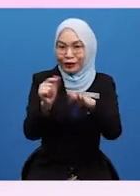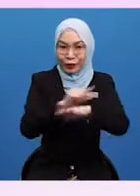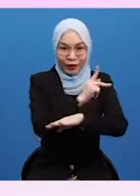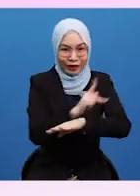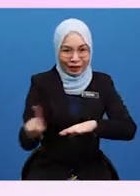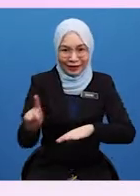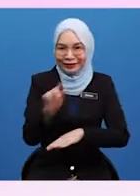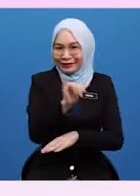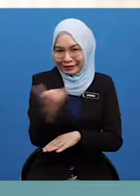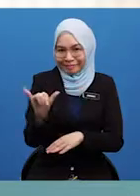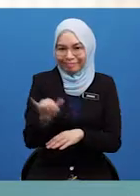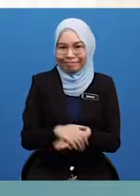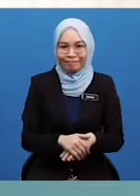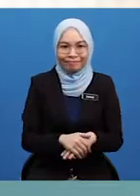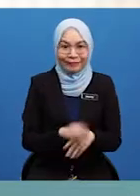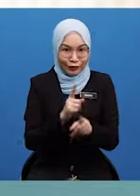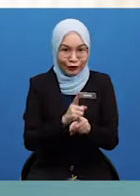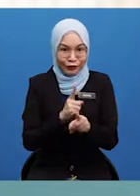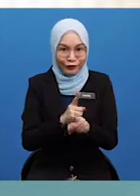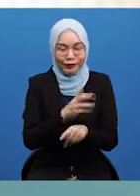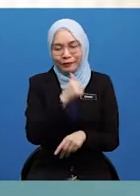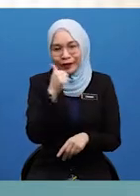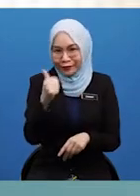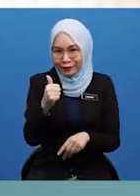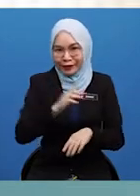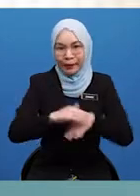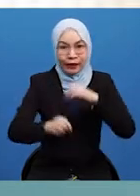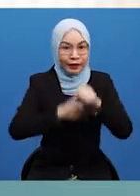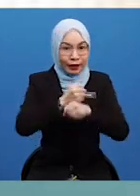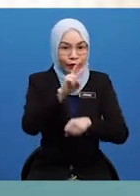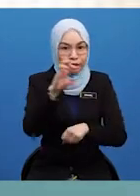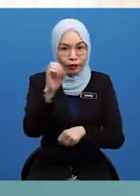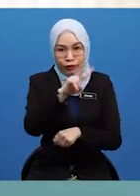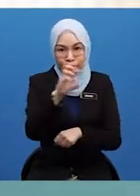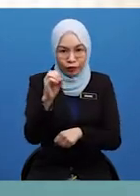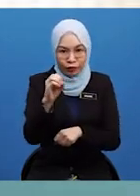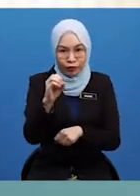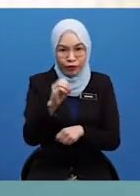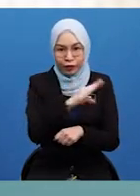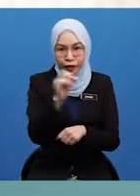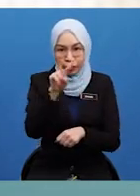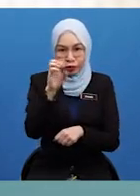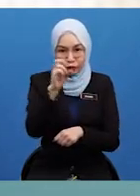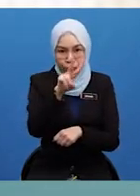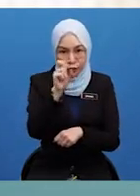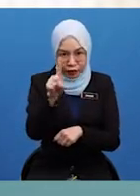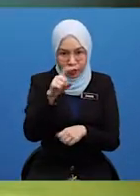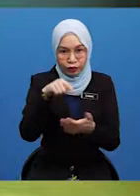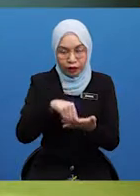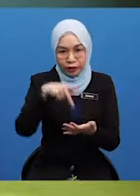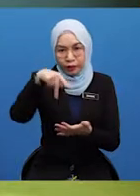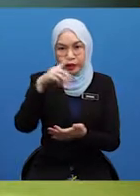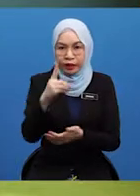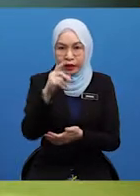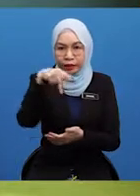memulai pada tahun 2020 ini vidi vici kita sudah banyak berubah